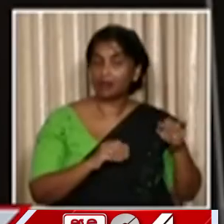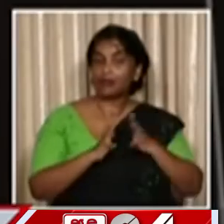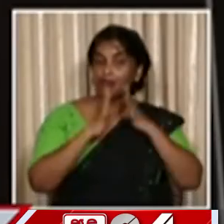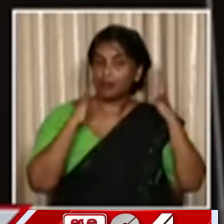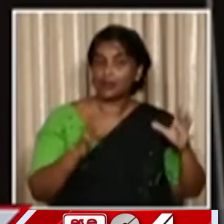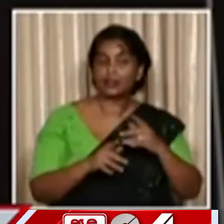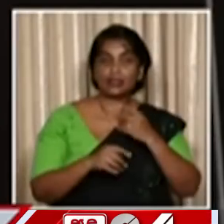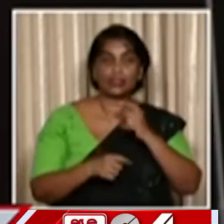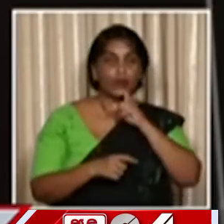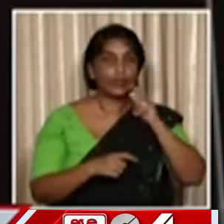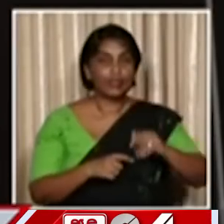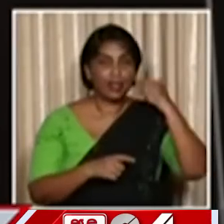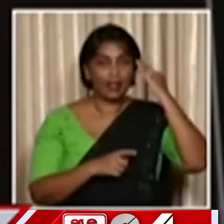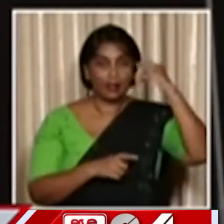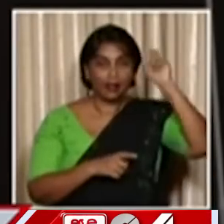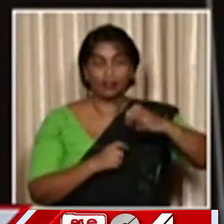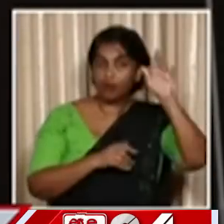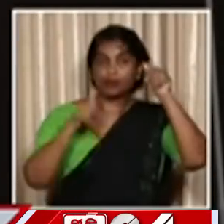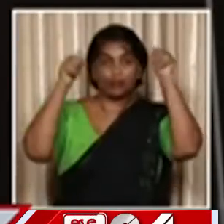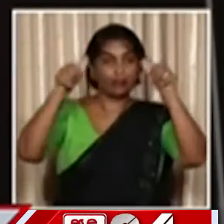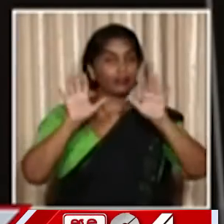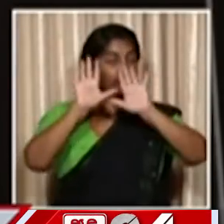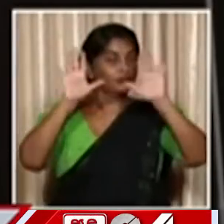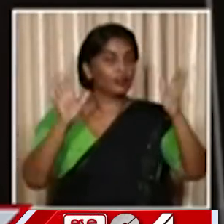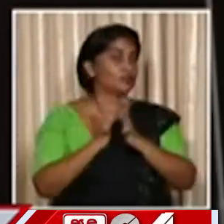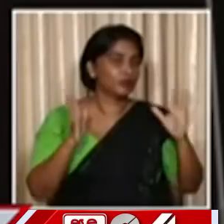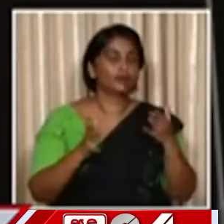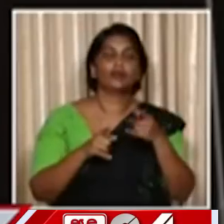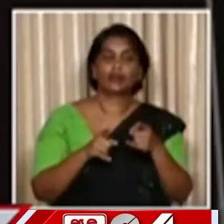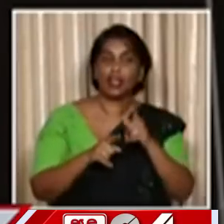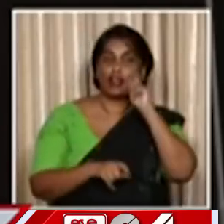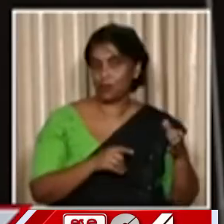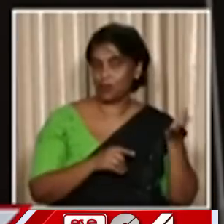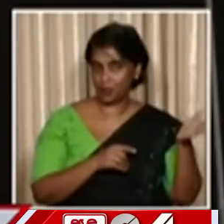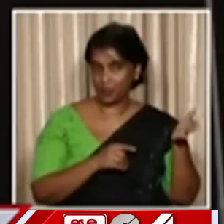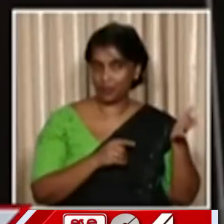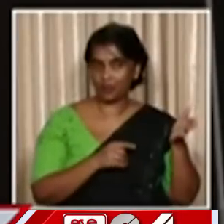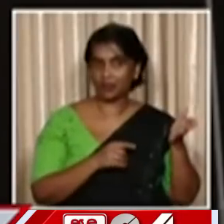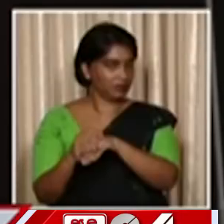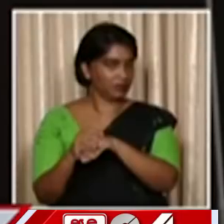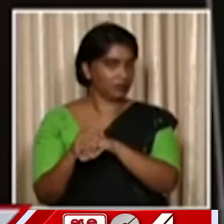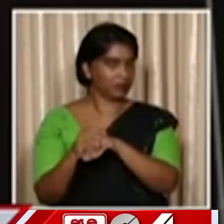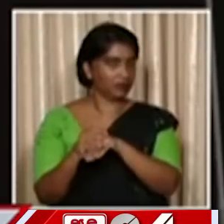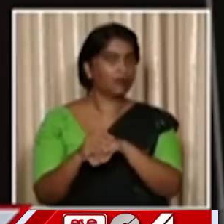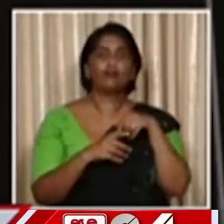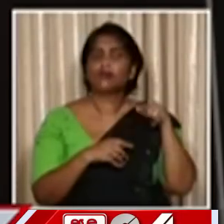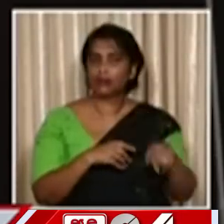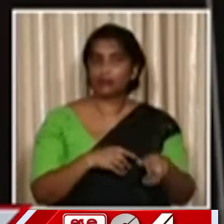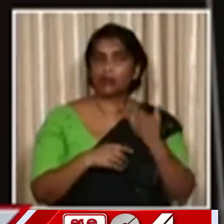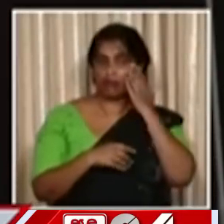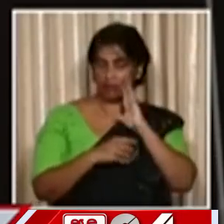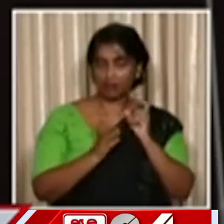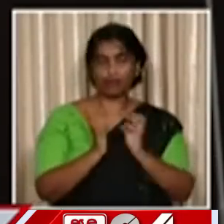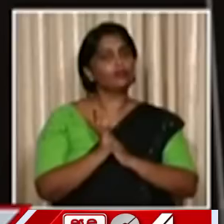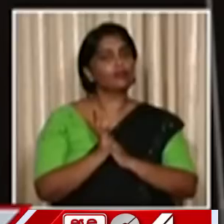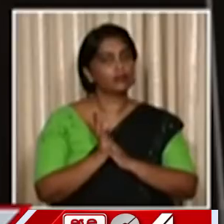වැඩියෙන්ම සිරාණි බණ්ඩාරනායක එළවන්න පෝස්ටර් ගැහුවේ එළියේ වැඩියෙන්ම මිනිස්සු ඇද්දේ මේ ජනක රත්නායක මෙයා මේ සුවාදීන